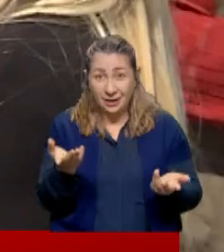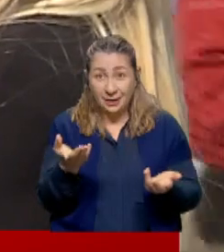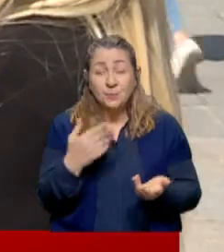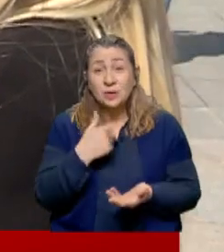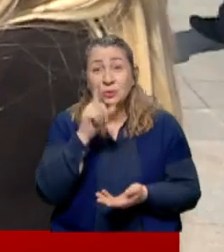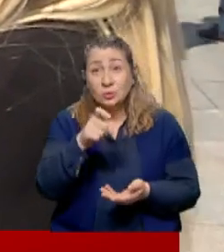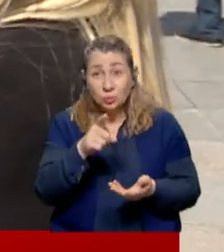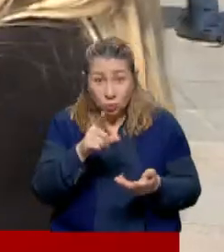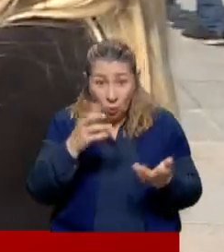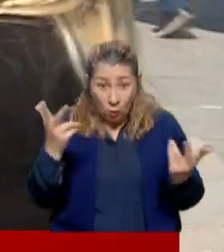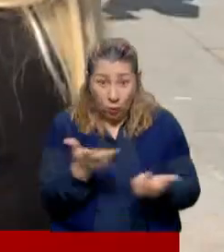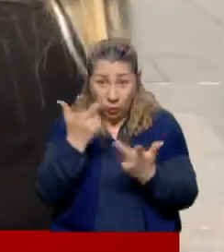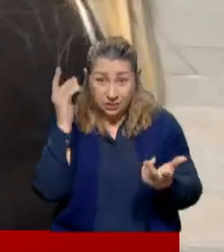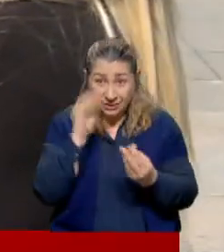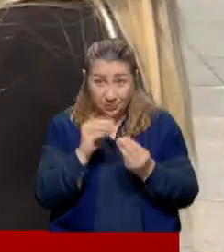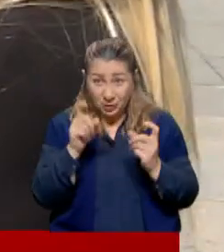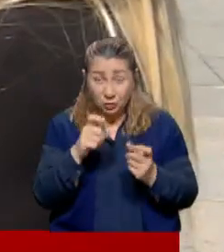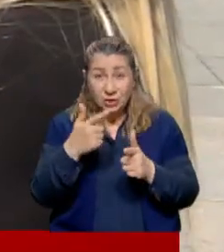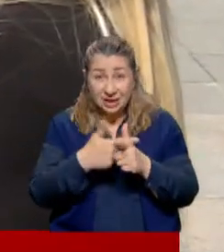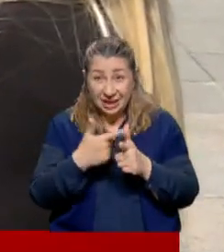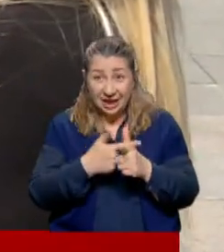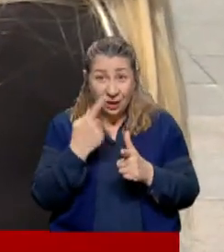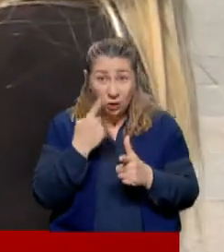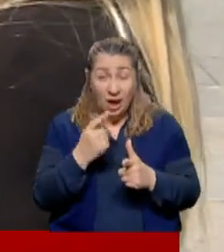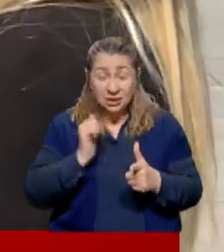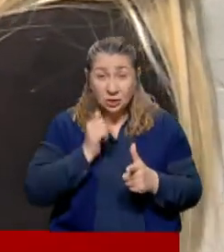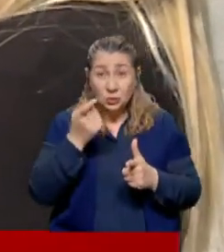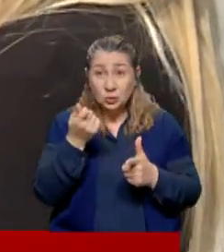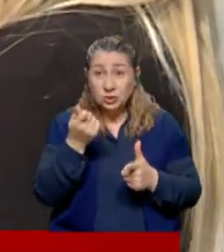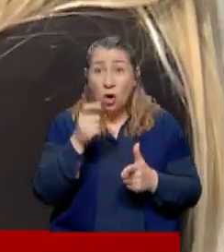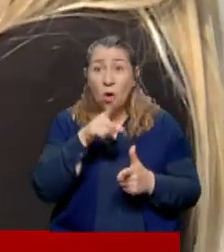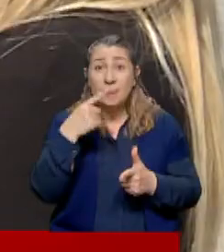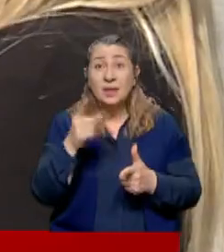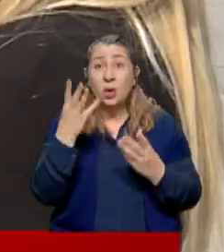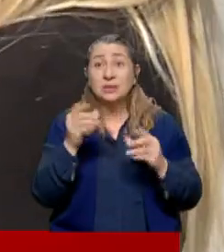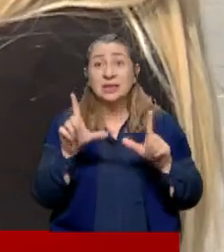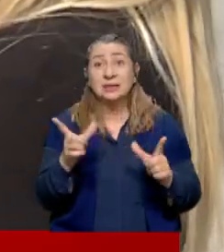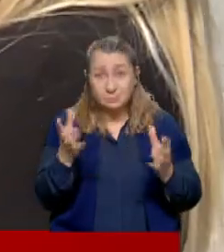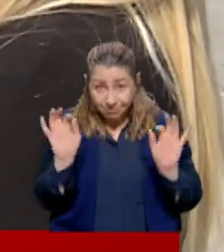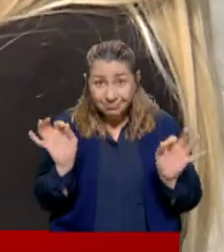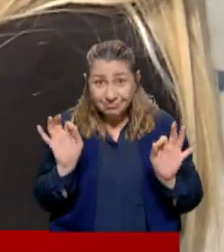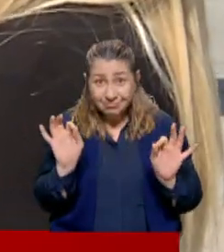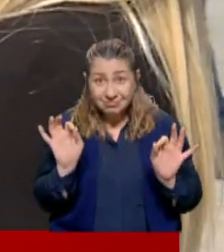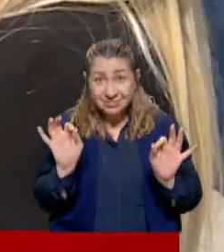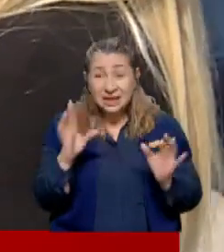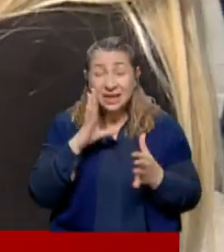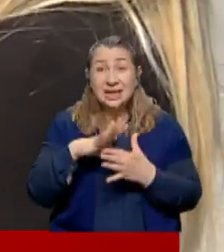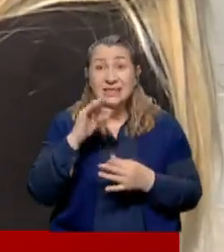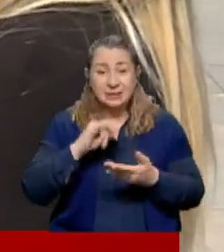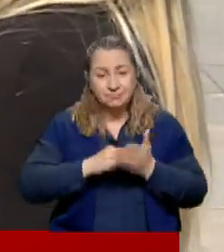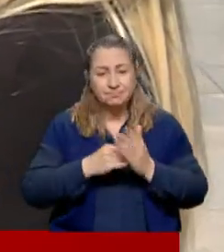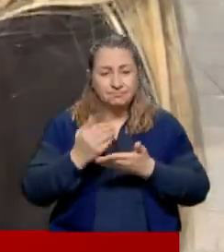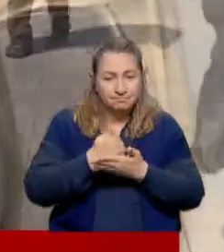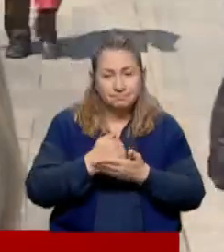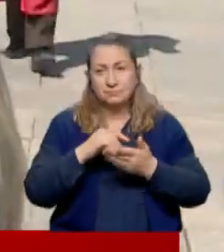Size soruyorum. Bu kiralara göre asgari ücretin 10.000 lira olması lazım değil mi? İnsanın